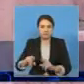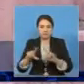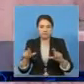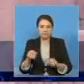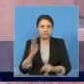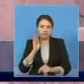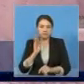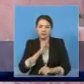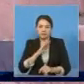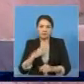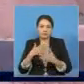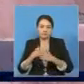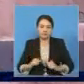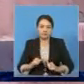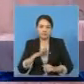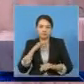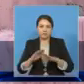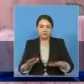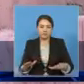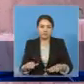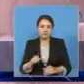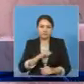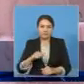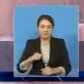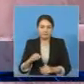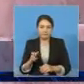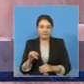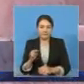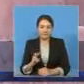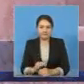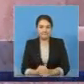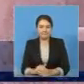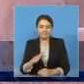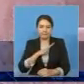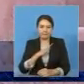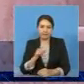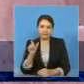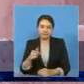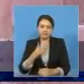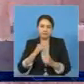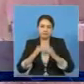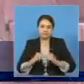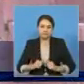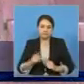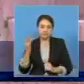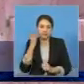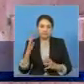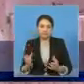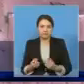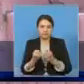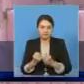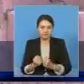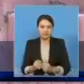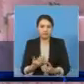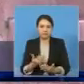мама спокойная, тоже многодетная. Сам по себе Калихан был человек такой спокойный всегда,